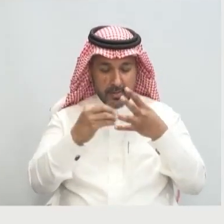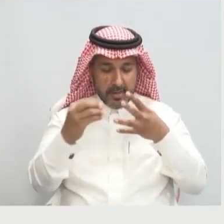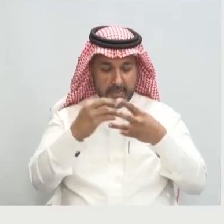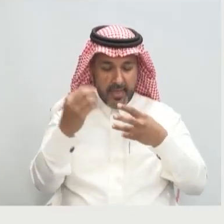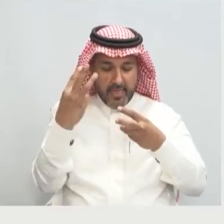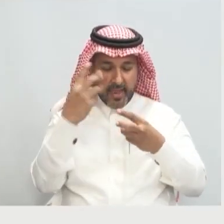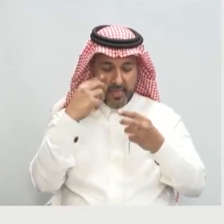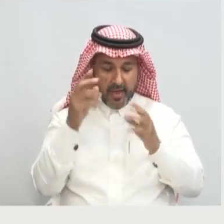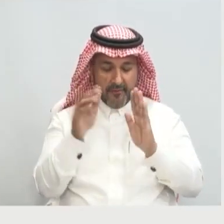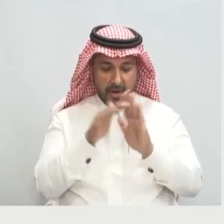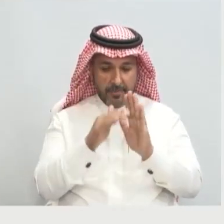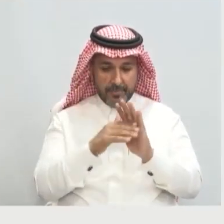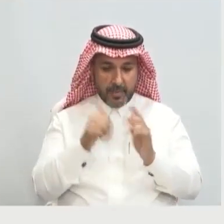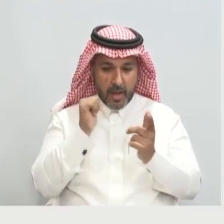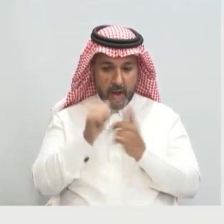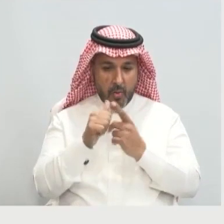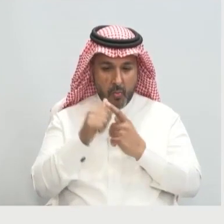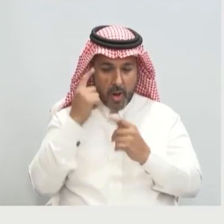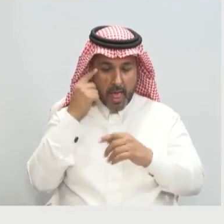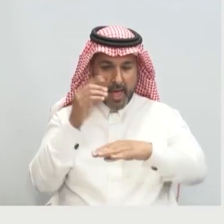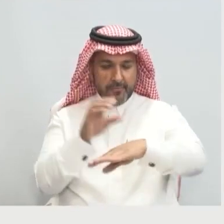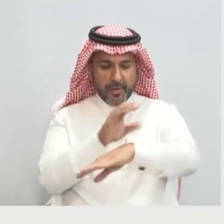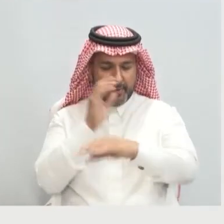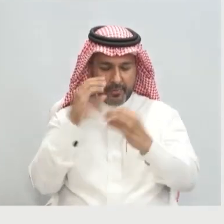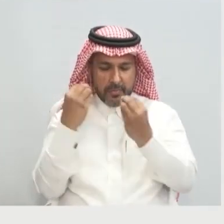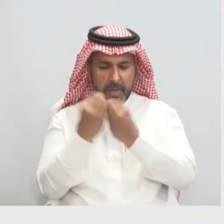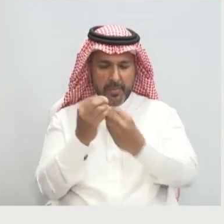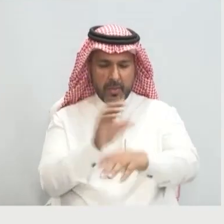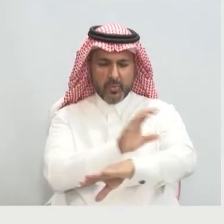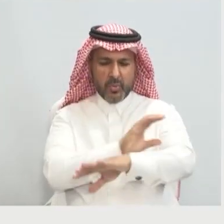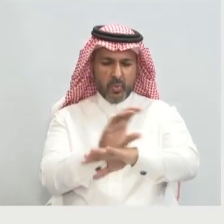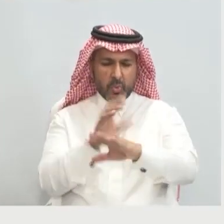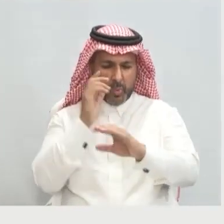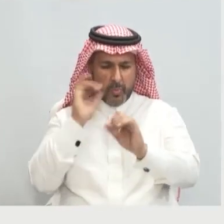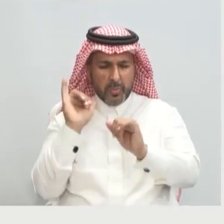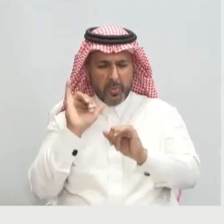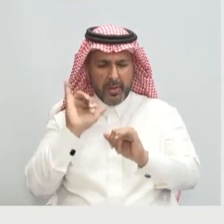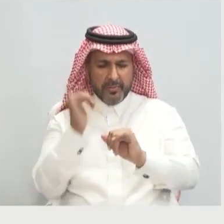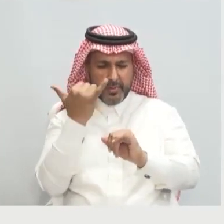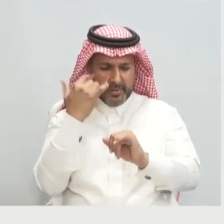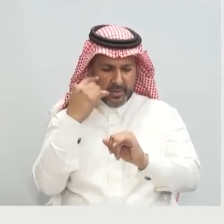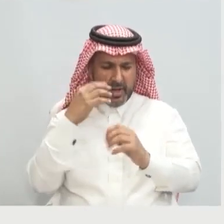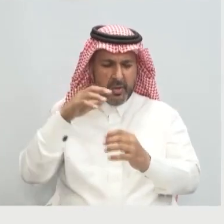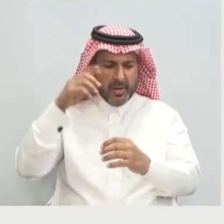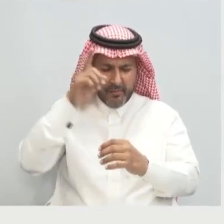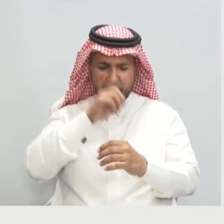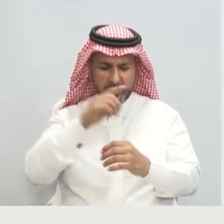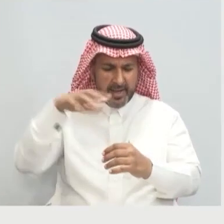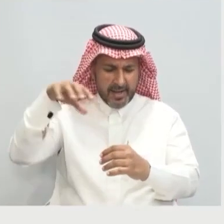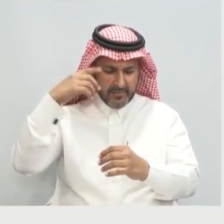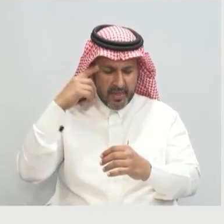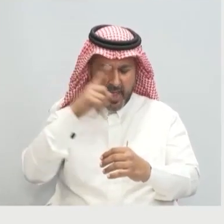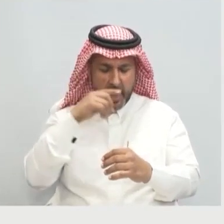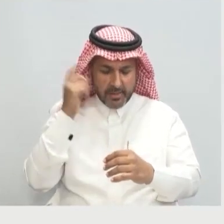التاليه استخدام وسائل التواصل الاجتماعي لتحسين التواصل الداخلي والخارجي استخدام قنوات